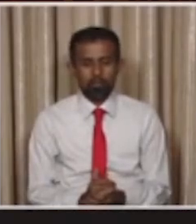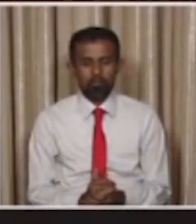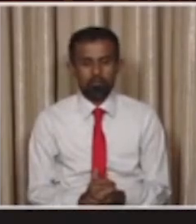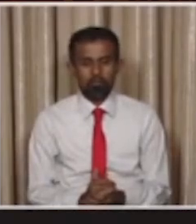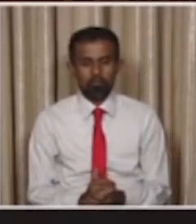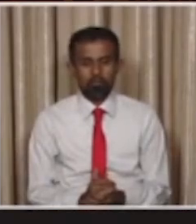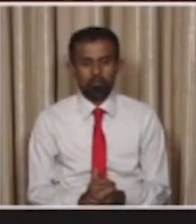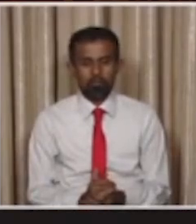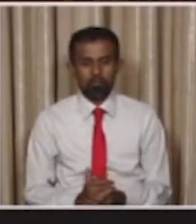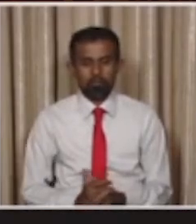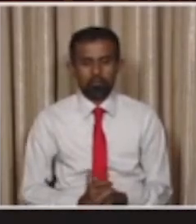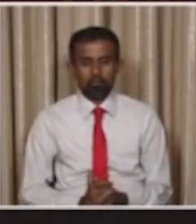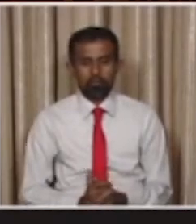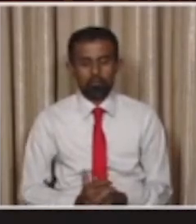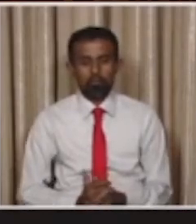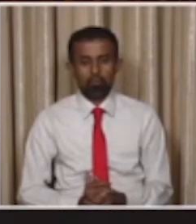අද